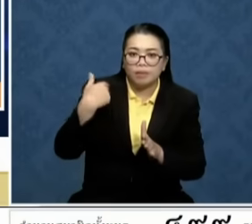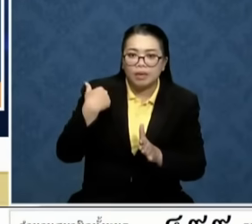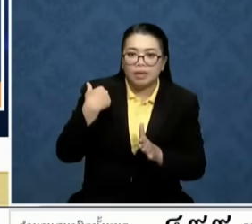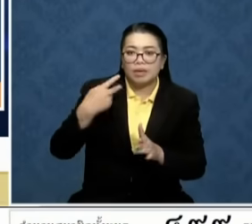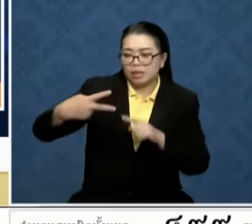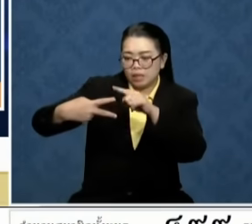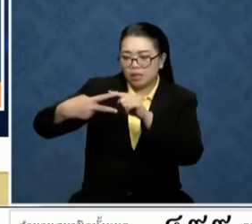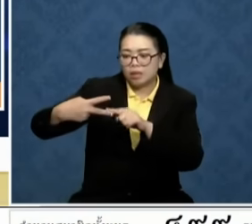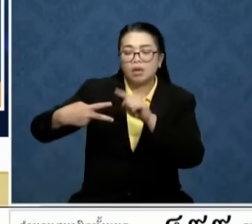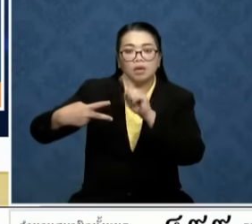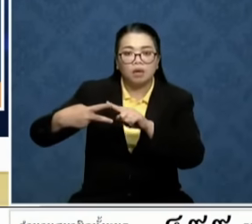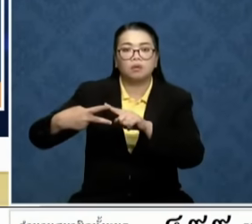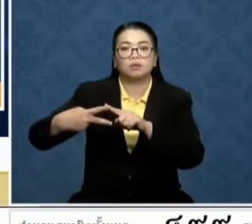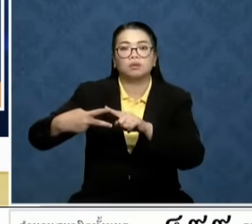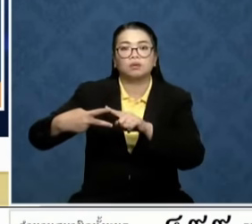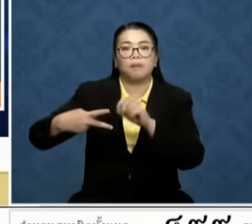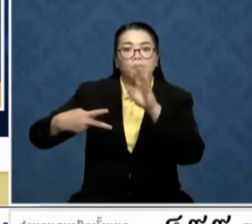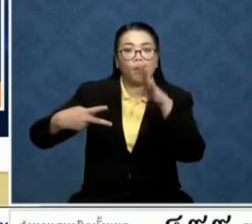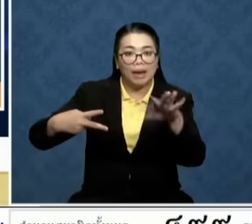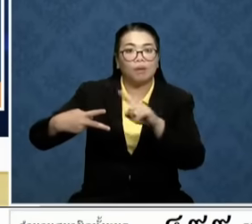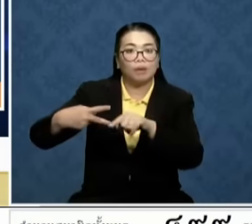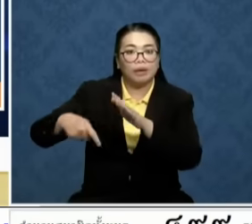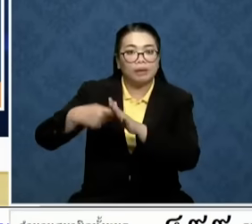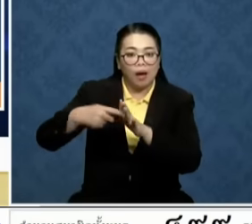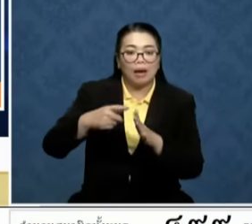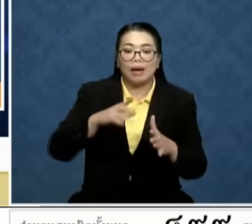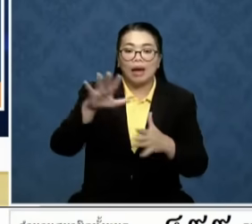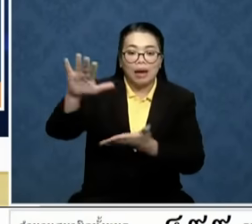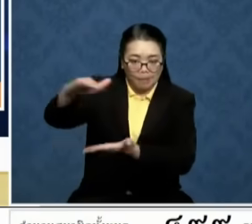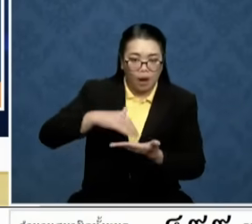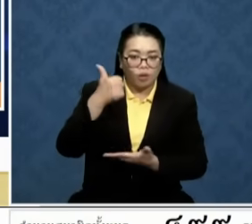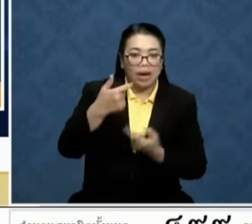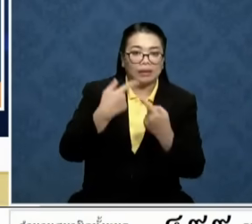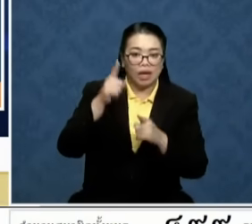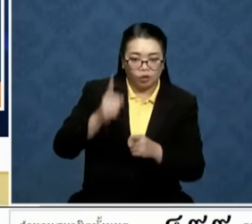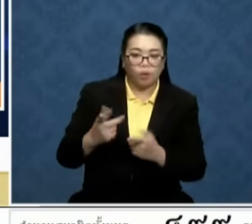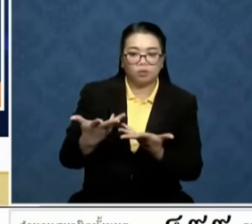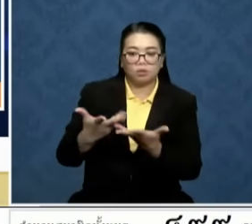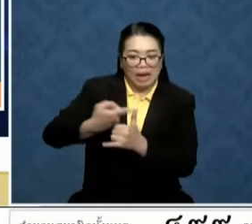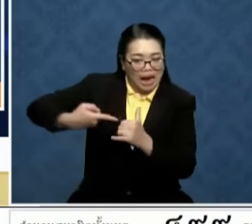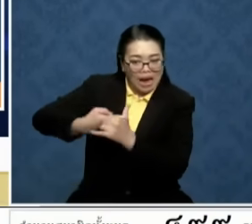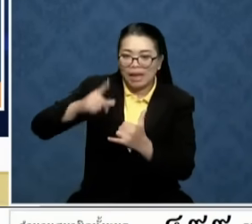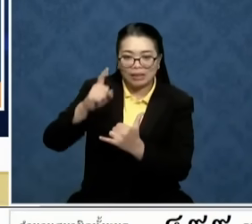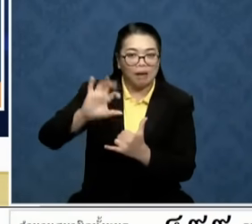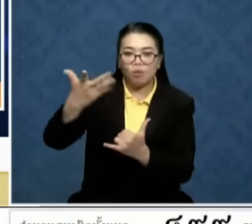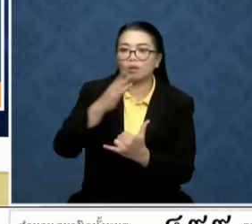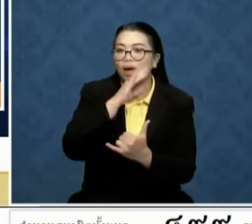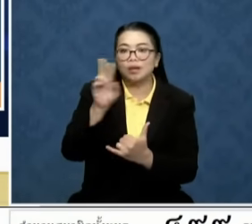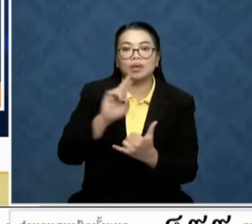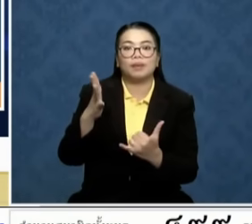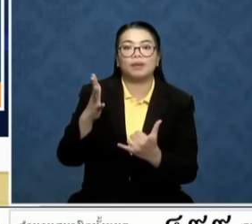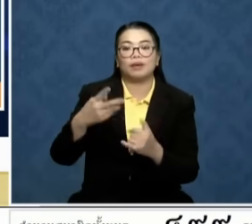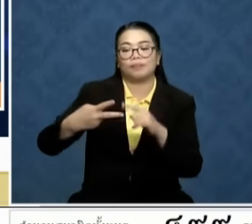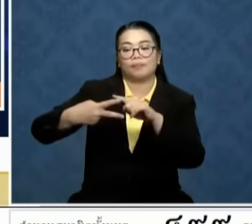ข้ออย่างน้อยนะเมื่อสักครู่นี้ผมทุกอย่างแบบนี้ท่านประธานครับสมมุตินะสมมุติท่าน